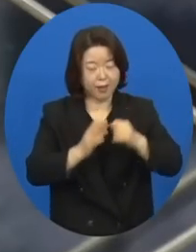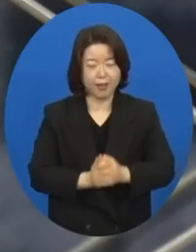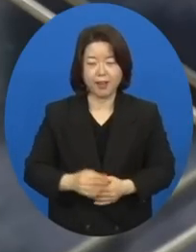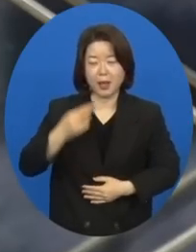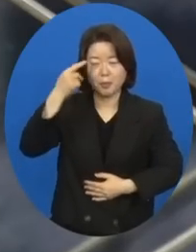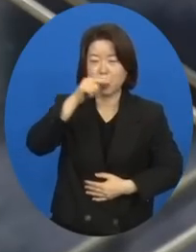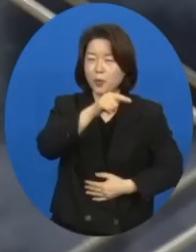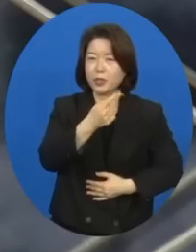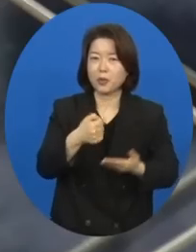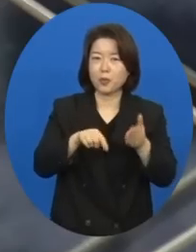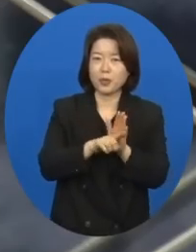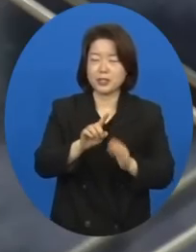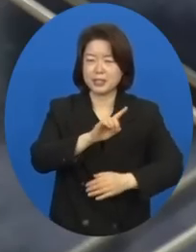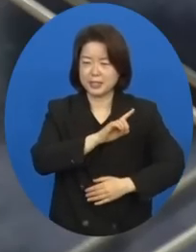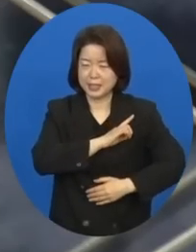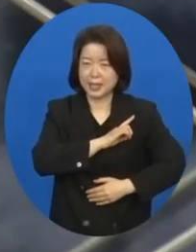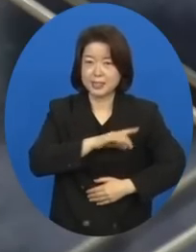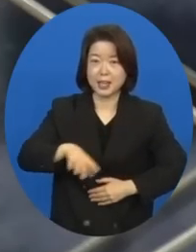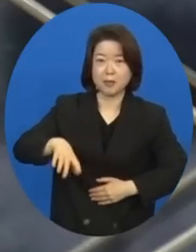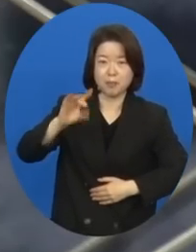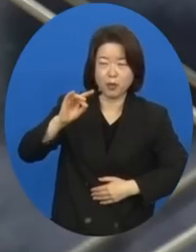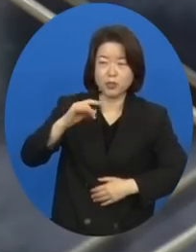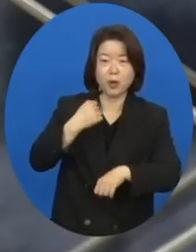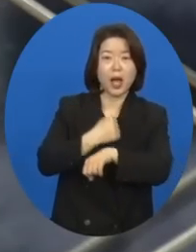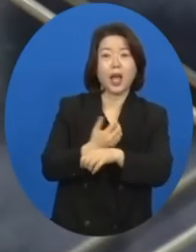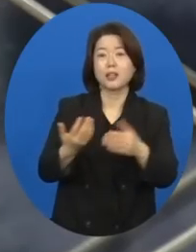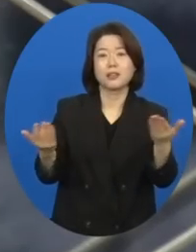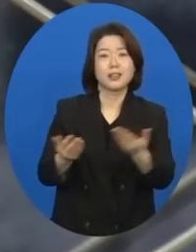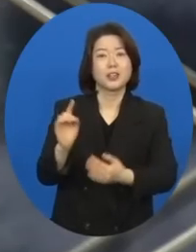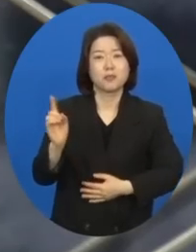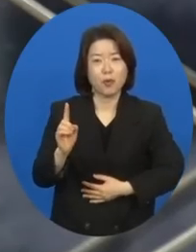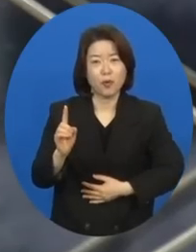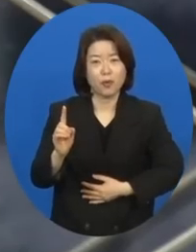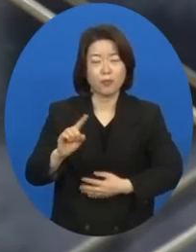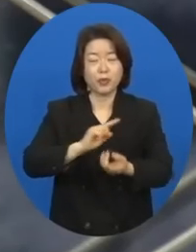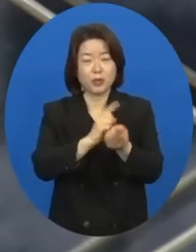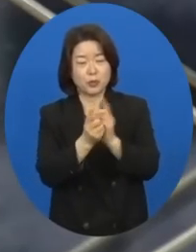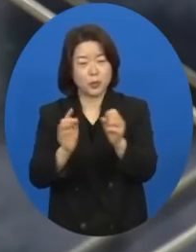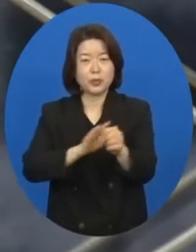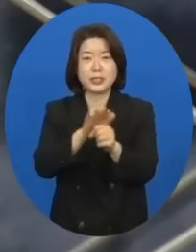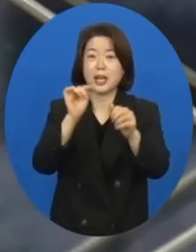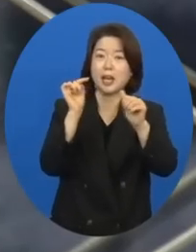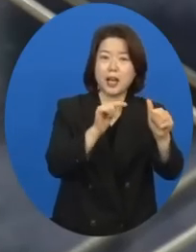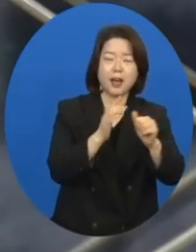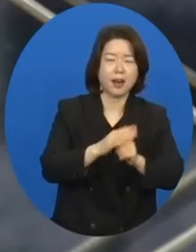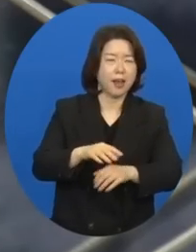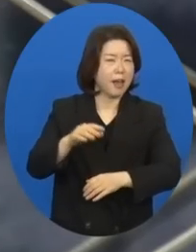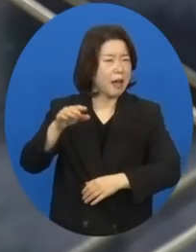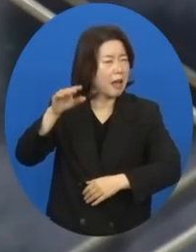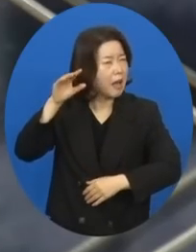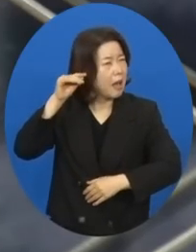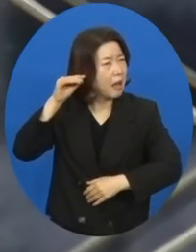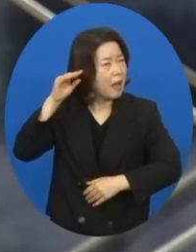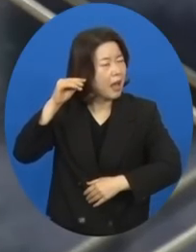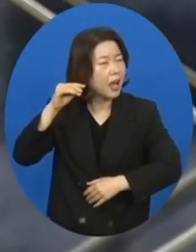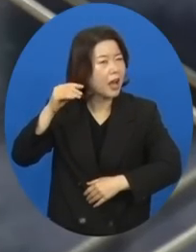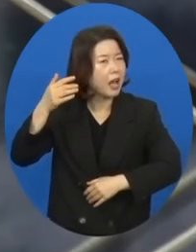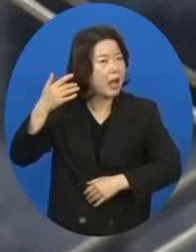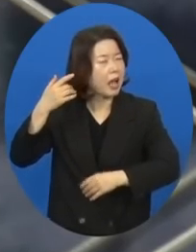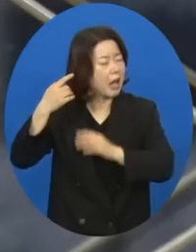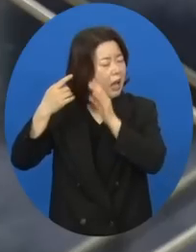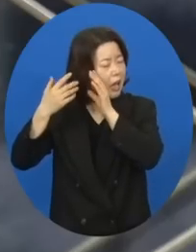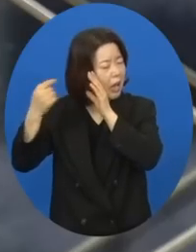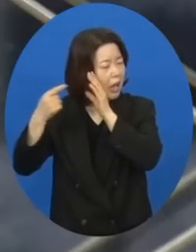위해 가장 먼저 무엇을 했는가? 서로 사랑하라 귀에 못이 박히도록 권면했을까요? 왜